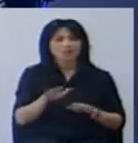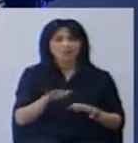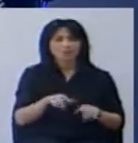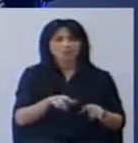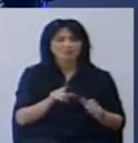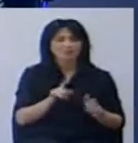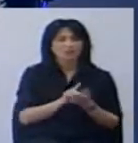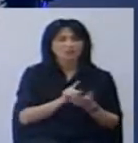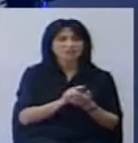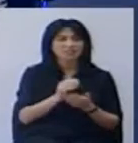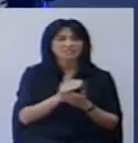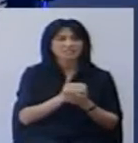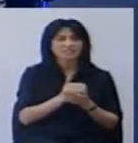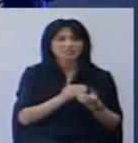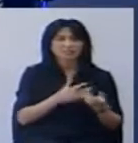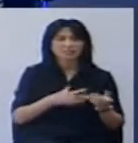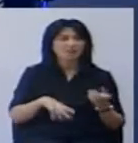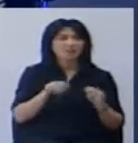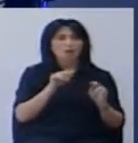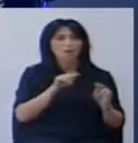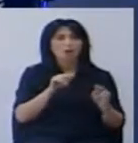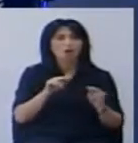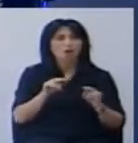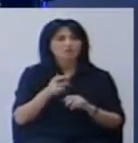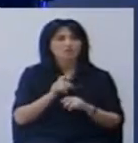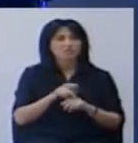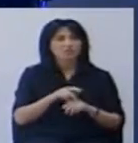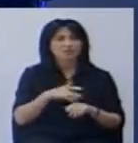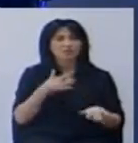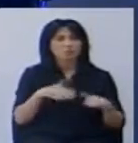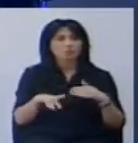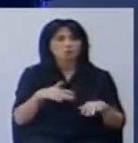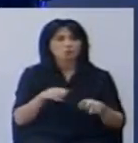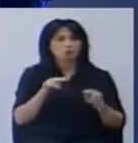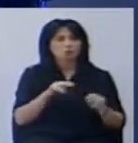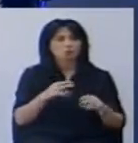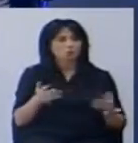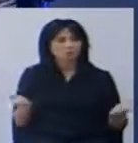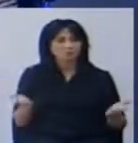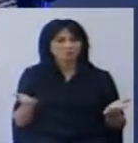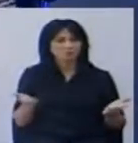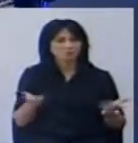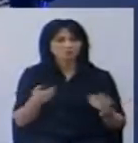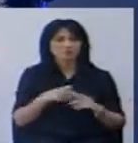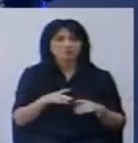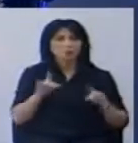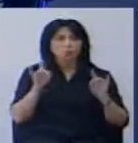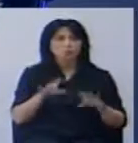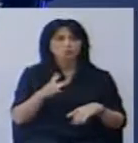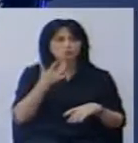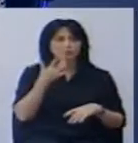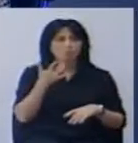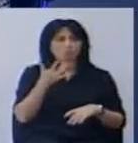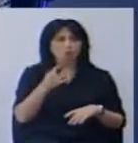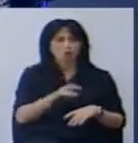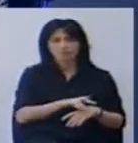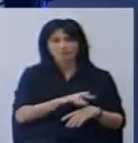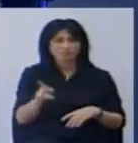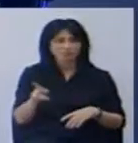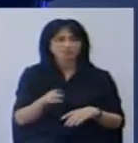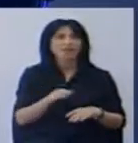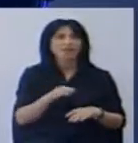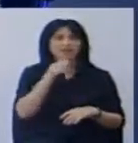ადგილობრივი საგადასახადო სისტემიდან და ყველა მაკონტროლებლებიდან ძალიან მოისუსტებს ამის კონტროლის მექანიზმი. უცებ პოლიტიკაზე მომიწია გადასვლა,